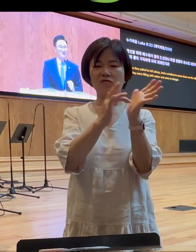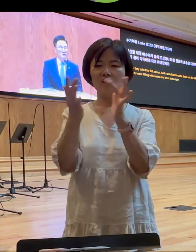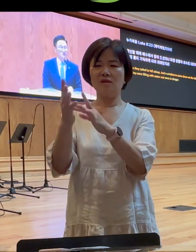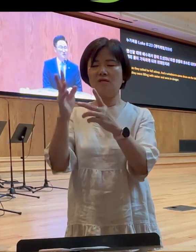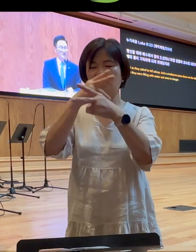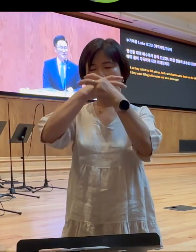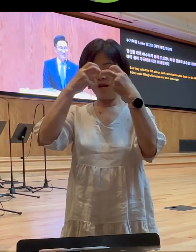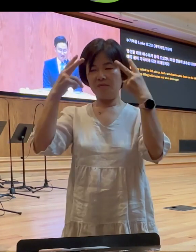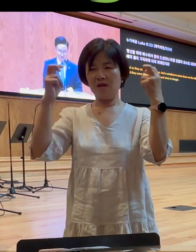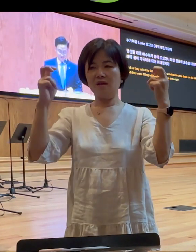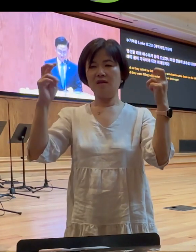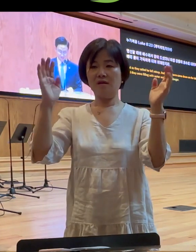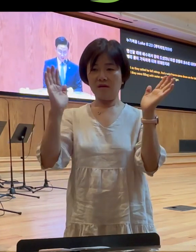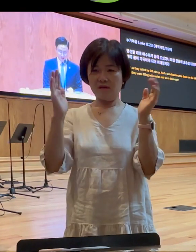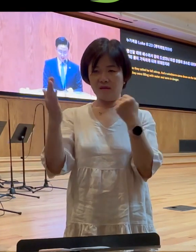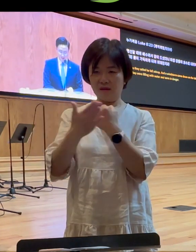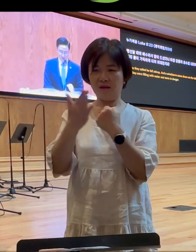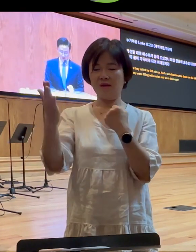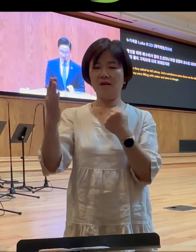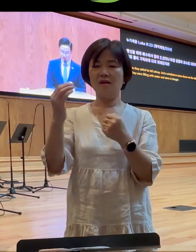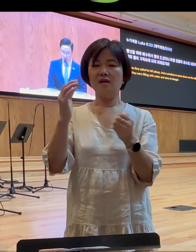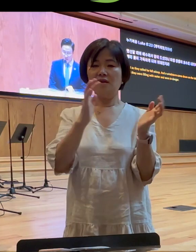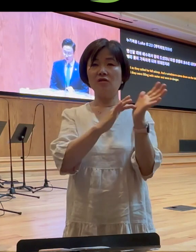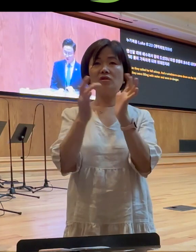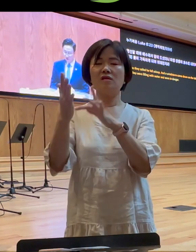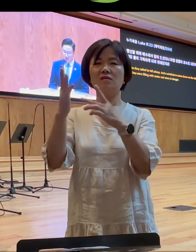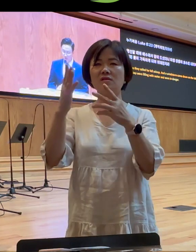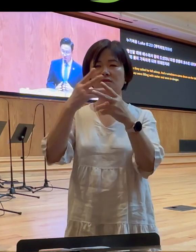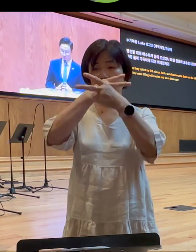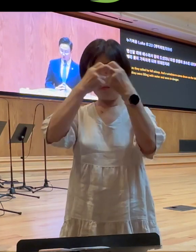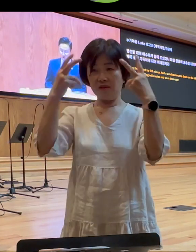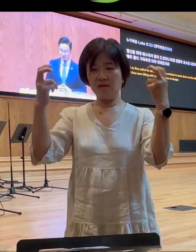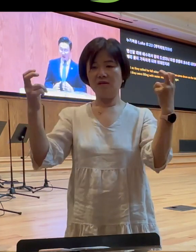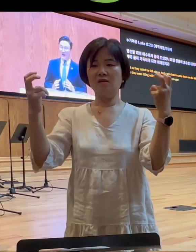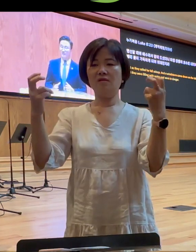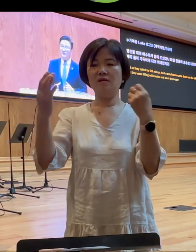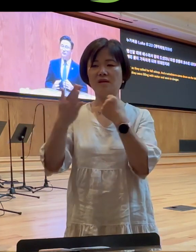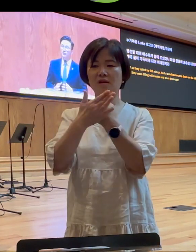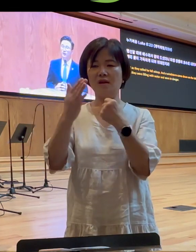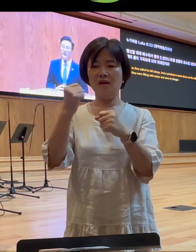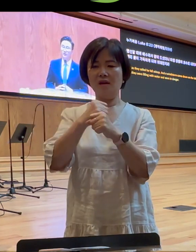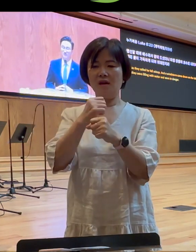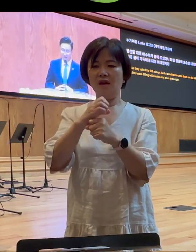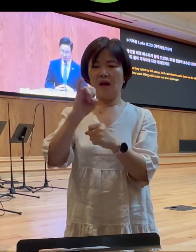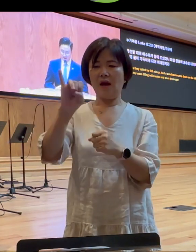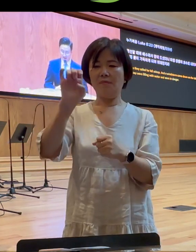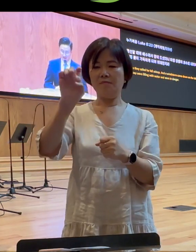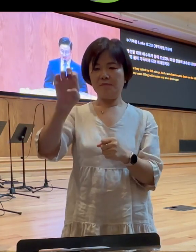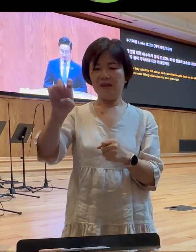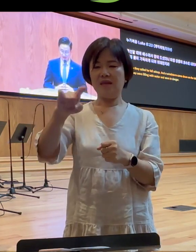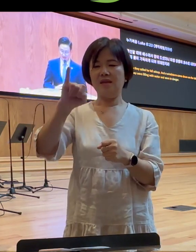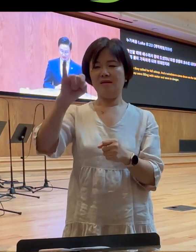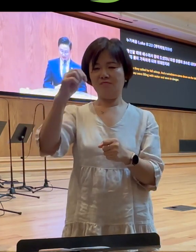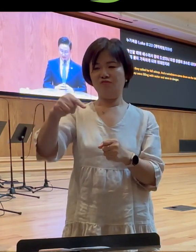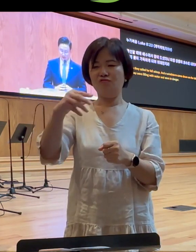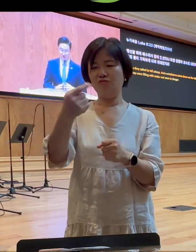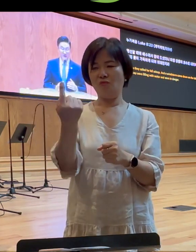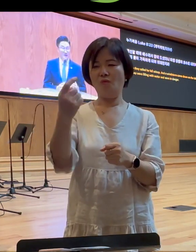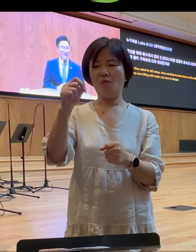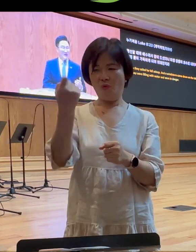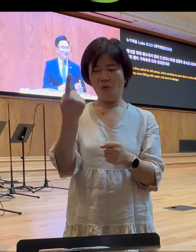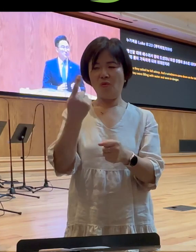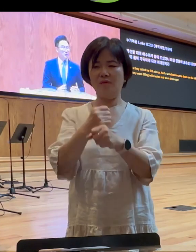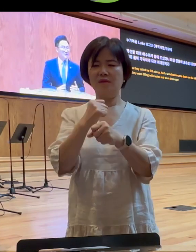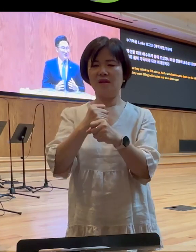잠이 드셨더니, 예수께서 잠이 드셨더니의 원어의 표현은 아피프노라고 합니다. 앞서